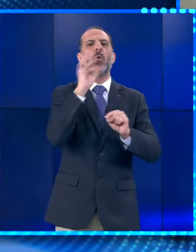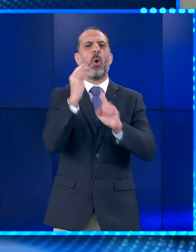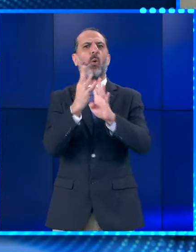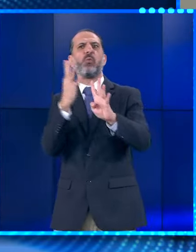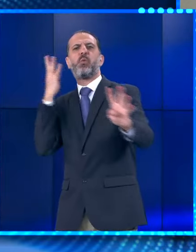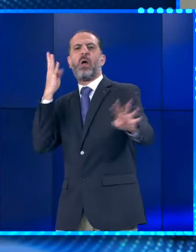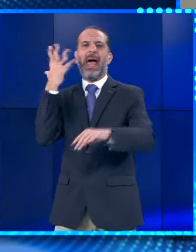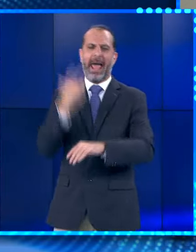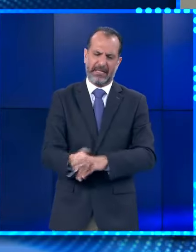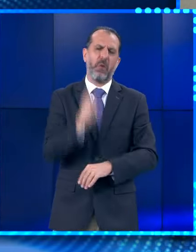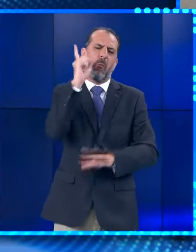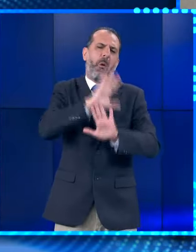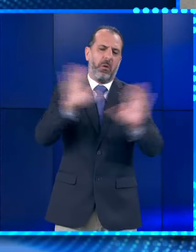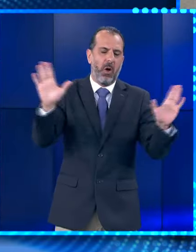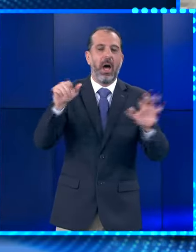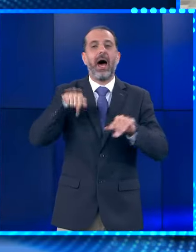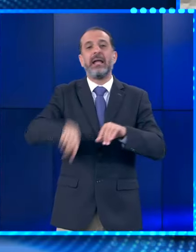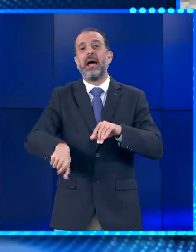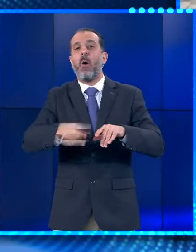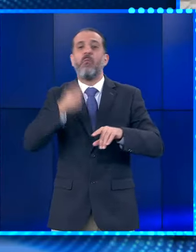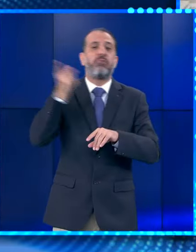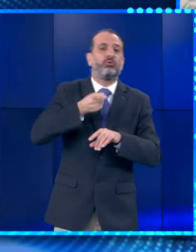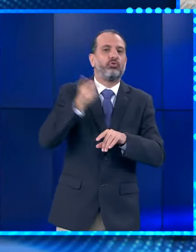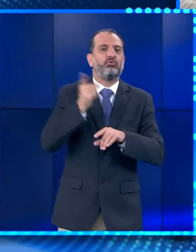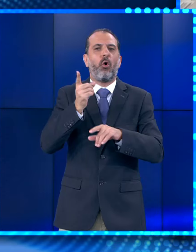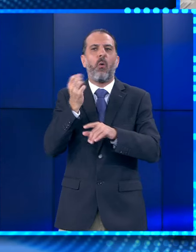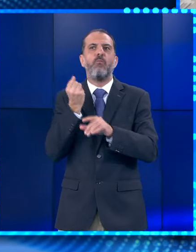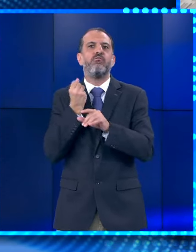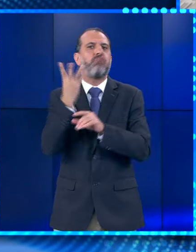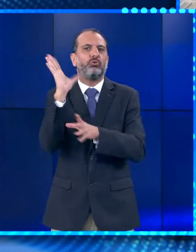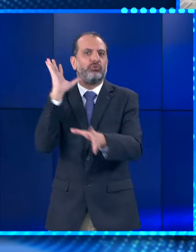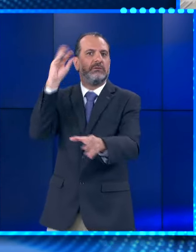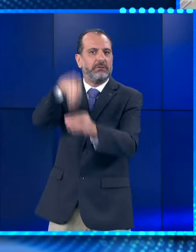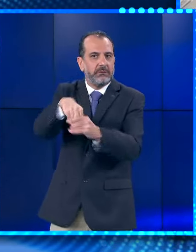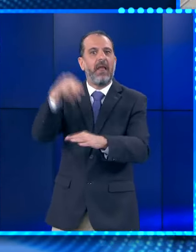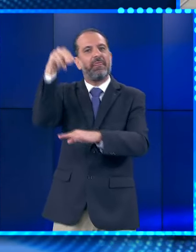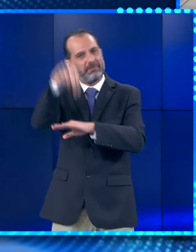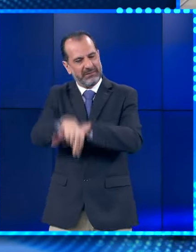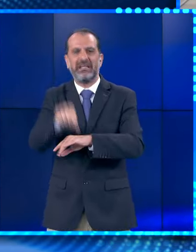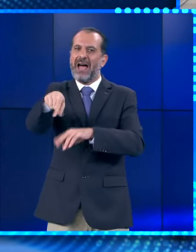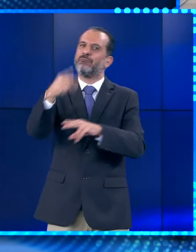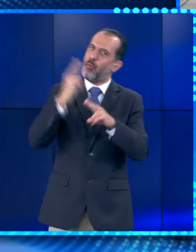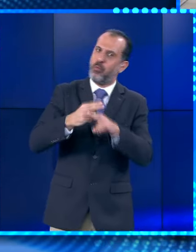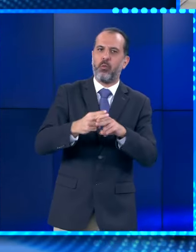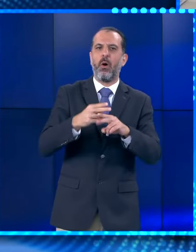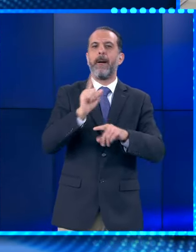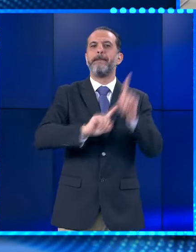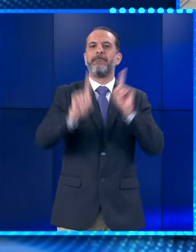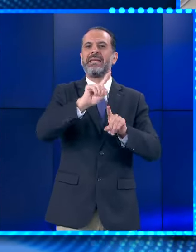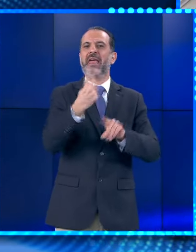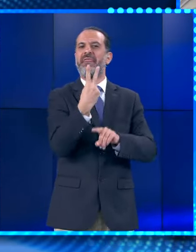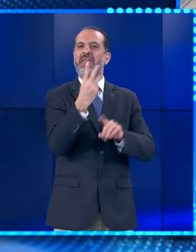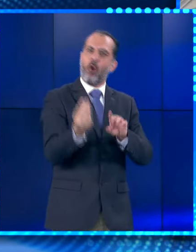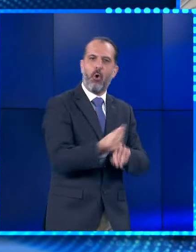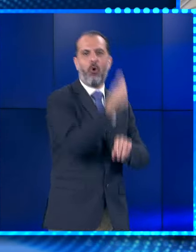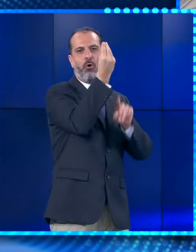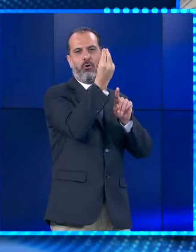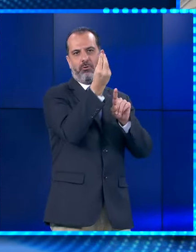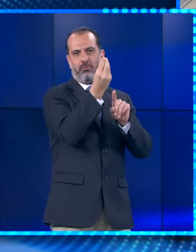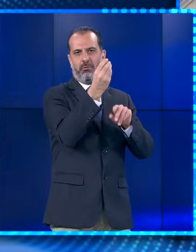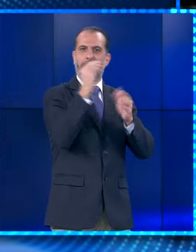ουράς. Ωστόσο, το πού θα κλειδώσει το ποσοστό της συμμετοχής θα είναι το καθοριστικό στοιχείο που θα προκρίνει και το δίδυμο που θα περάσει στο δεύτερο γύρο της επόμενης